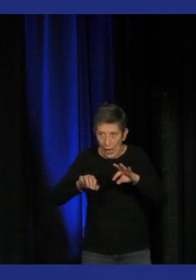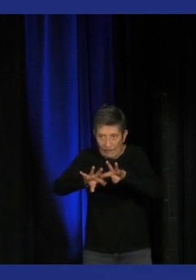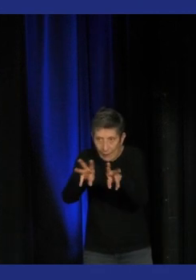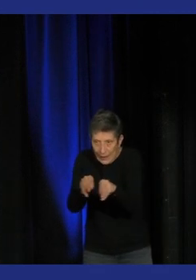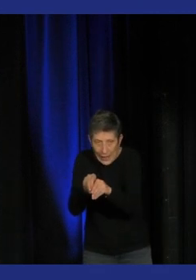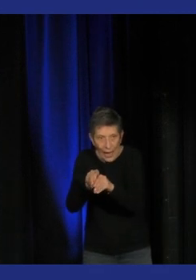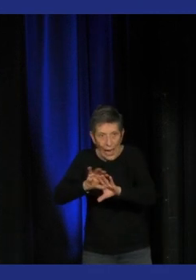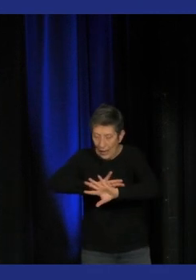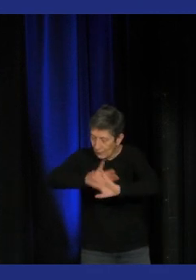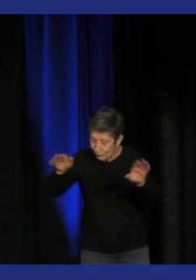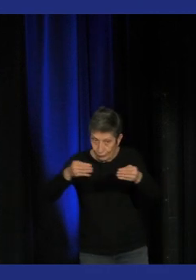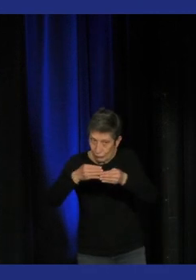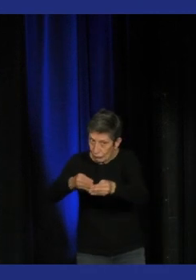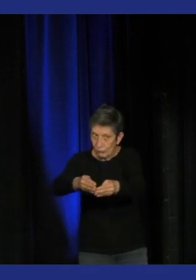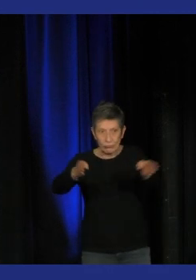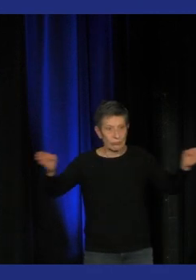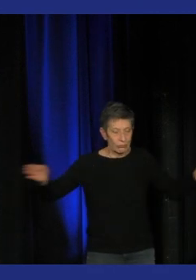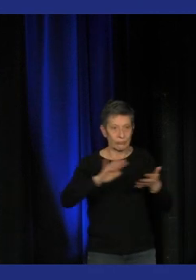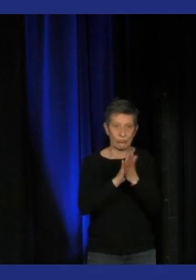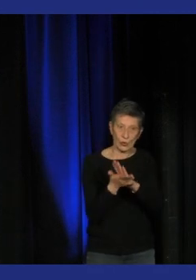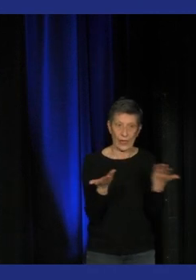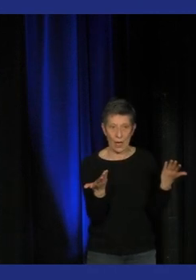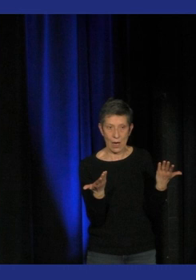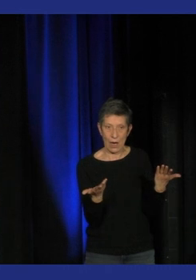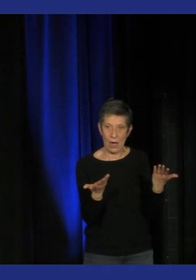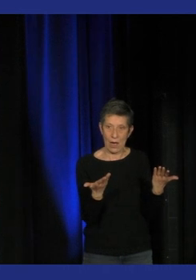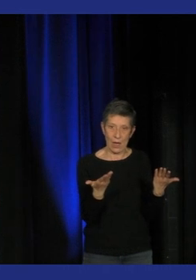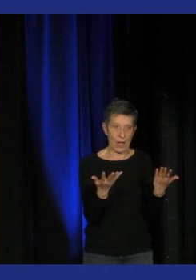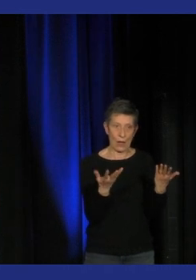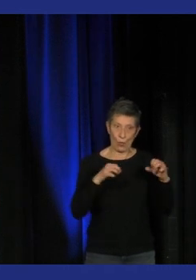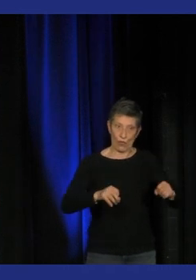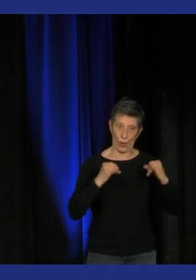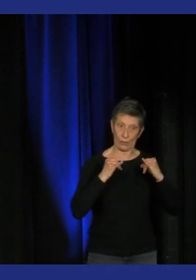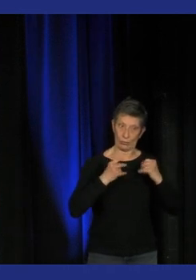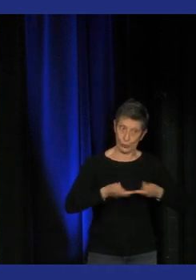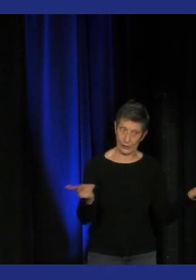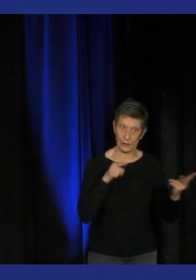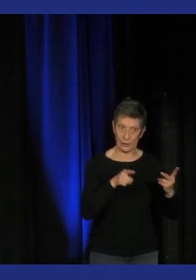familiale, à un problème pris en charge par la puissance publique.